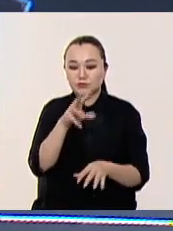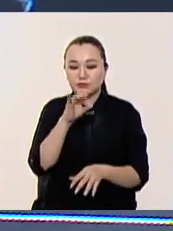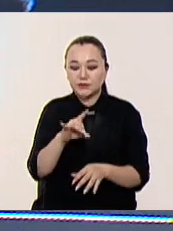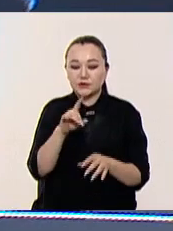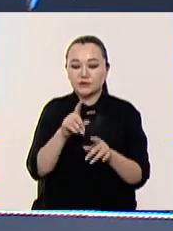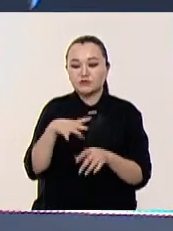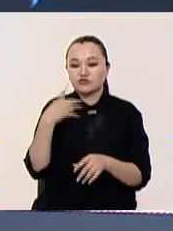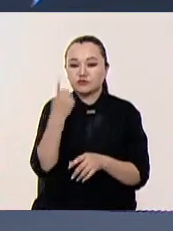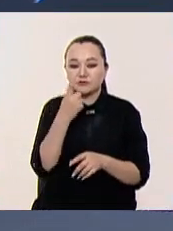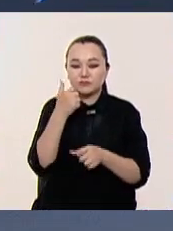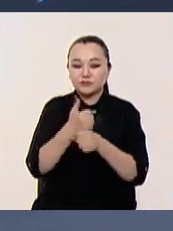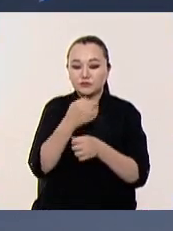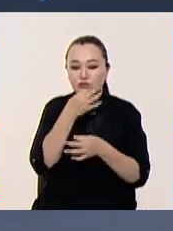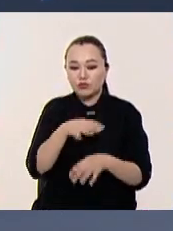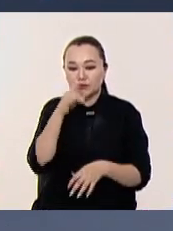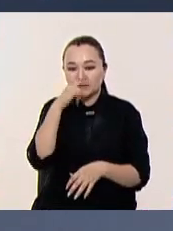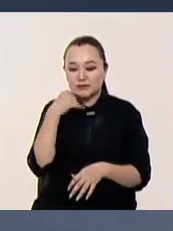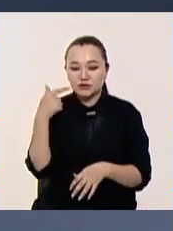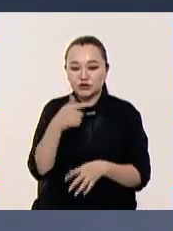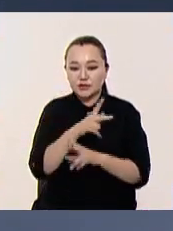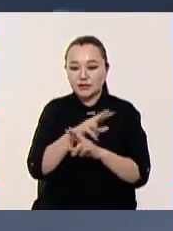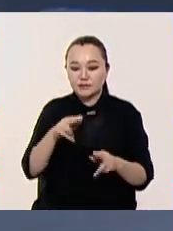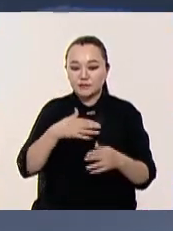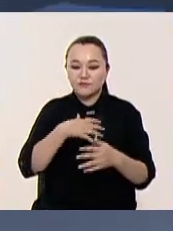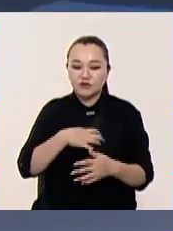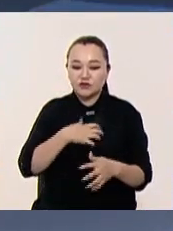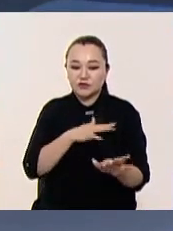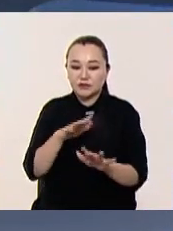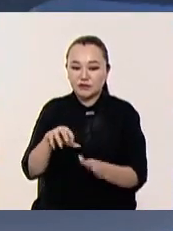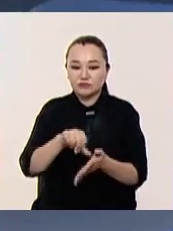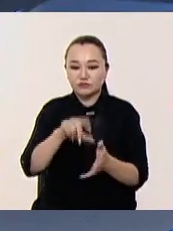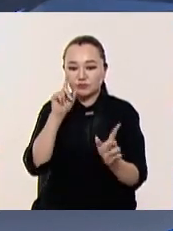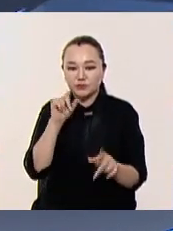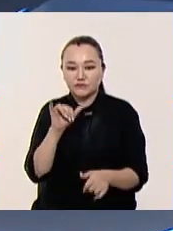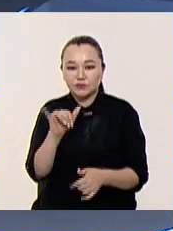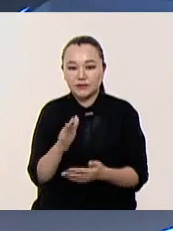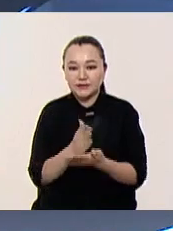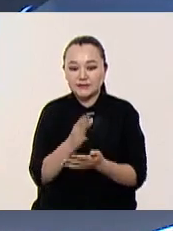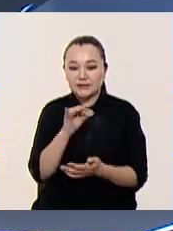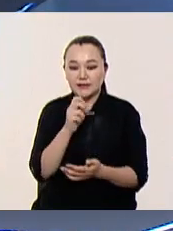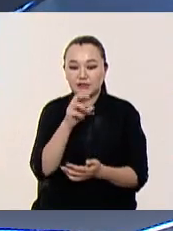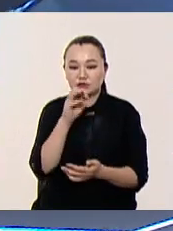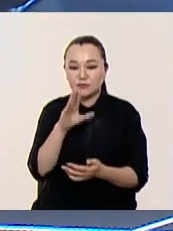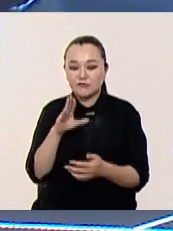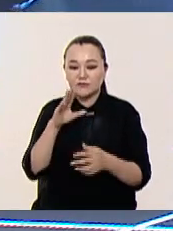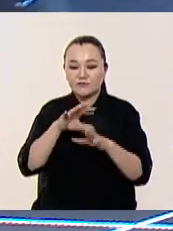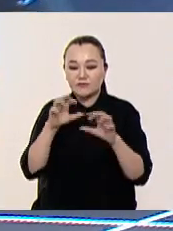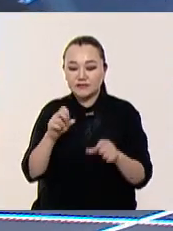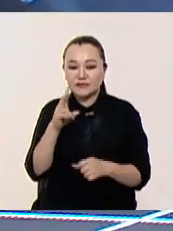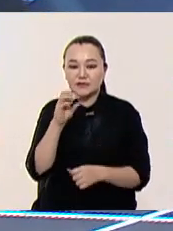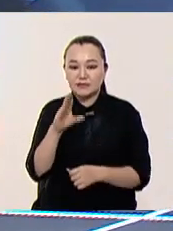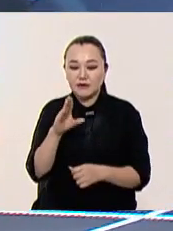сөзінше, тұңғыш президент кез келген Қазақстан азаматы секілді қоғам үшін маңызды шараларға қатысуға құқылы. Әрі Әшімбаев билік